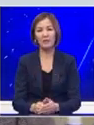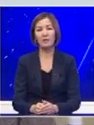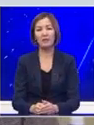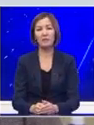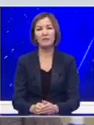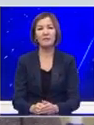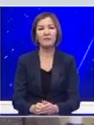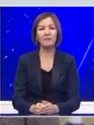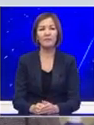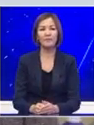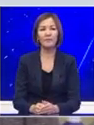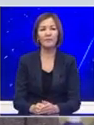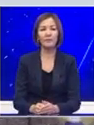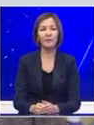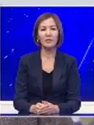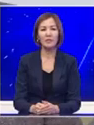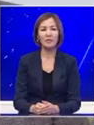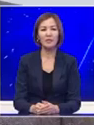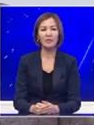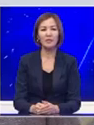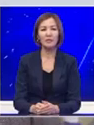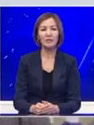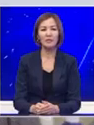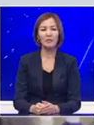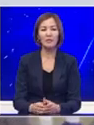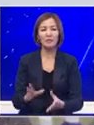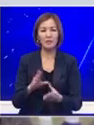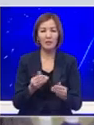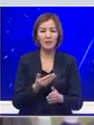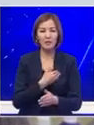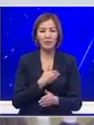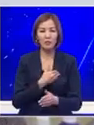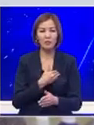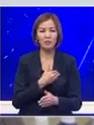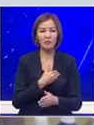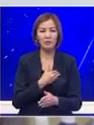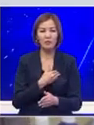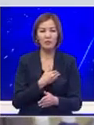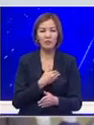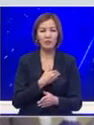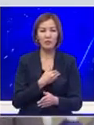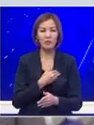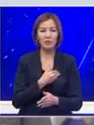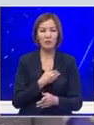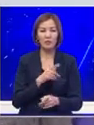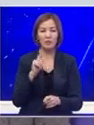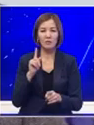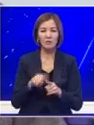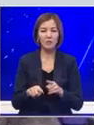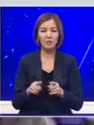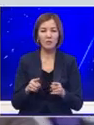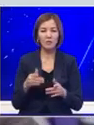жететін еді негізі. Ол және бұл кішкене тағы айтып беретін нәрсе, ол қысқа уақыттағы мүмкіндік біздің елге беріліп отырған,